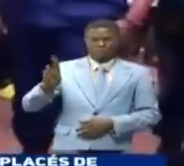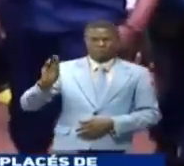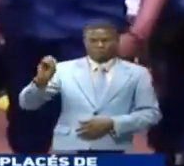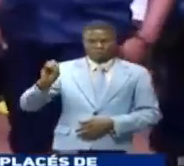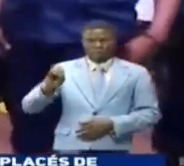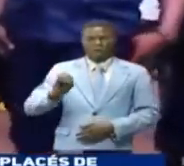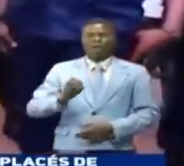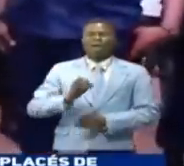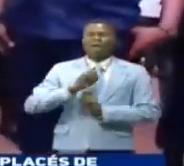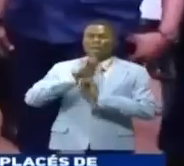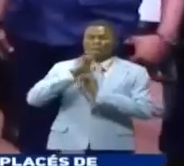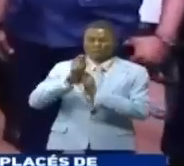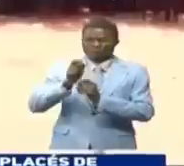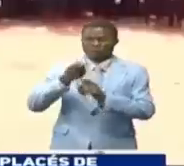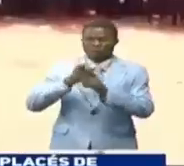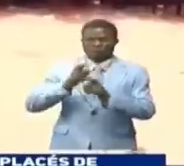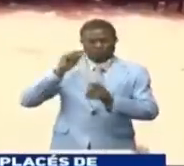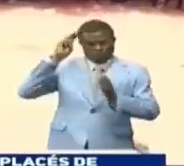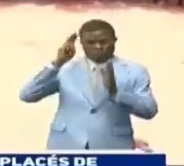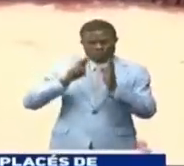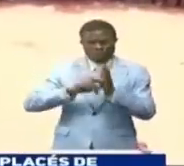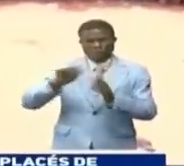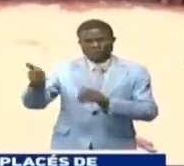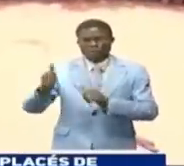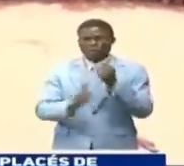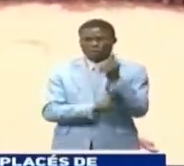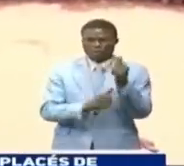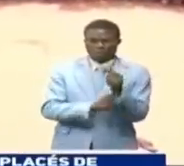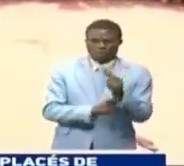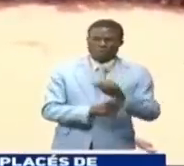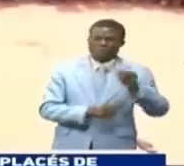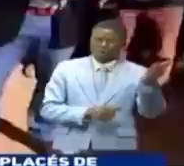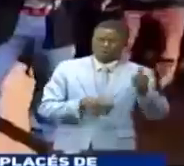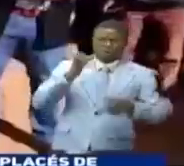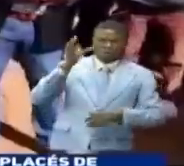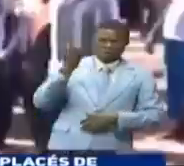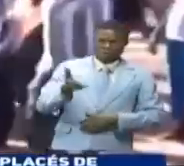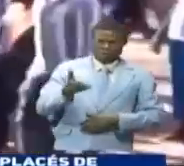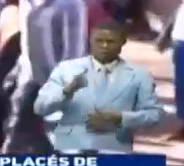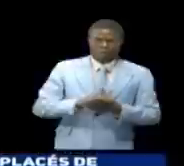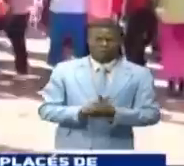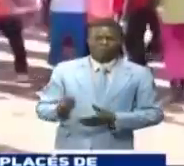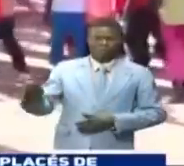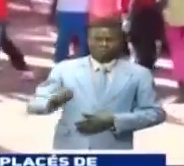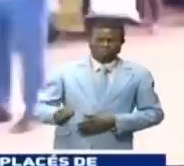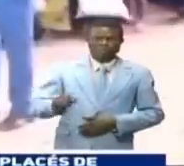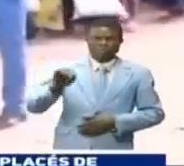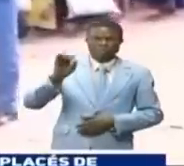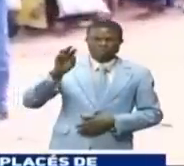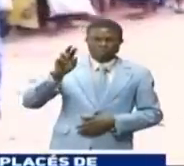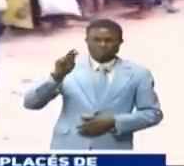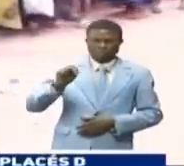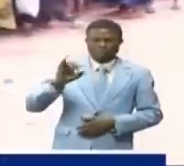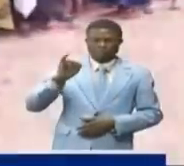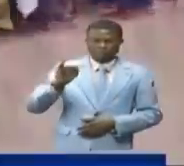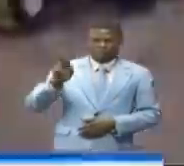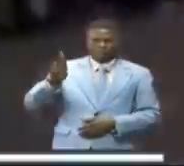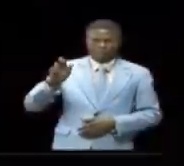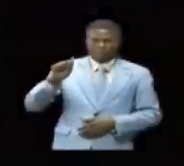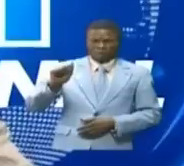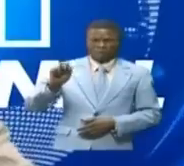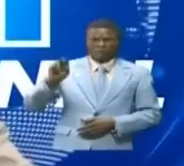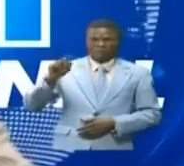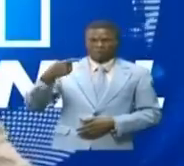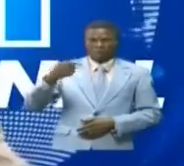a distribuée également à d'autres déplacés à Kanyaruchina, en territoire de Nyiragongo. Merci, merci,